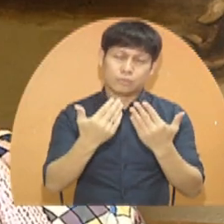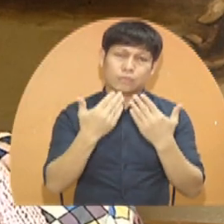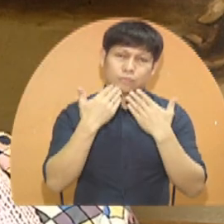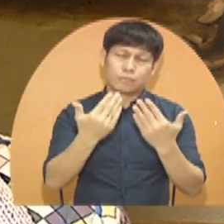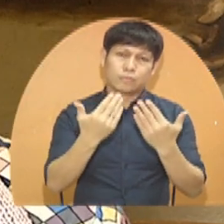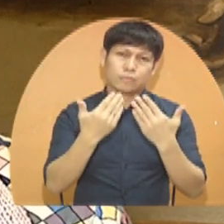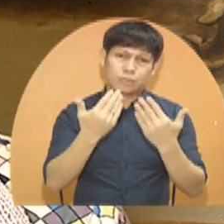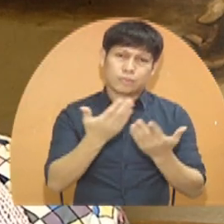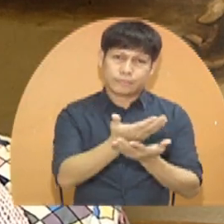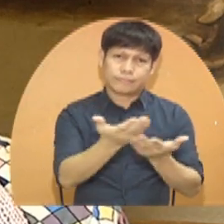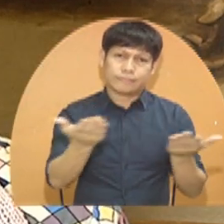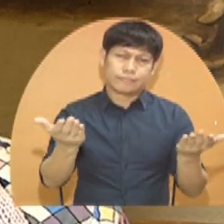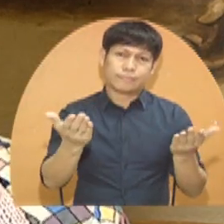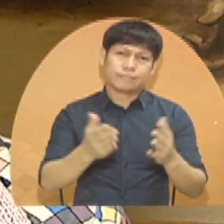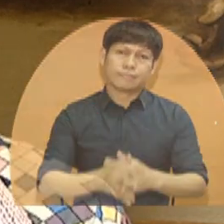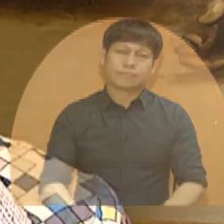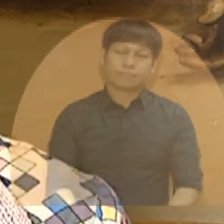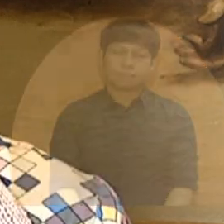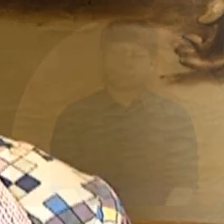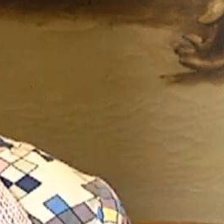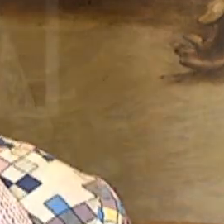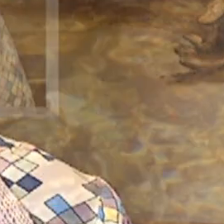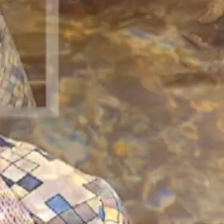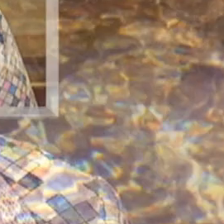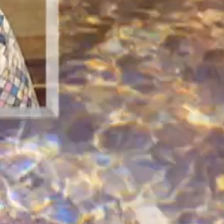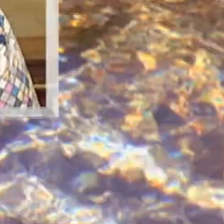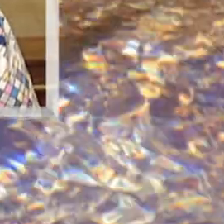mula sa aking puso. Salamat po sa inyong lahat.